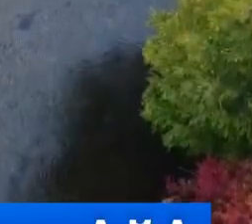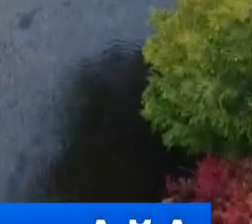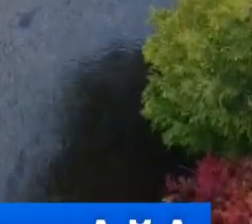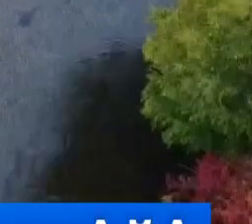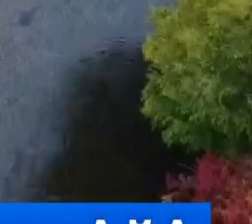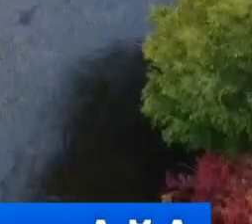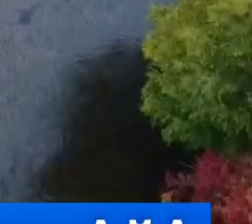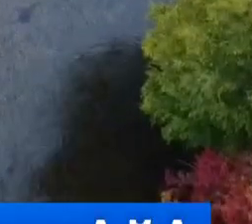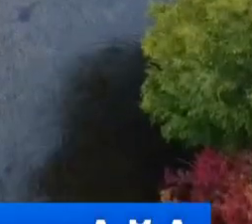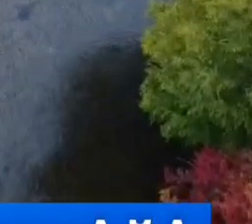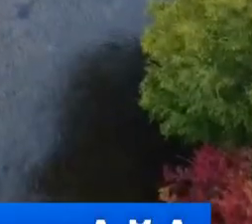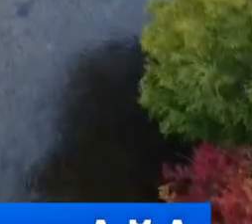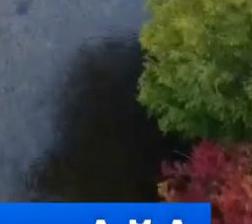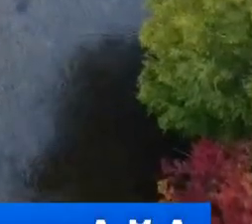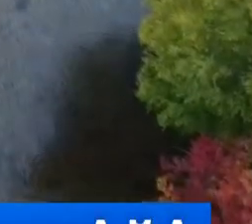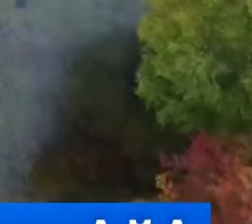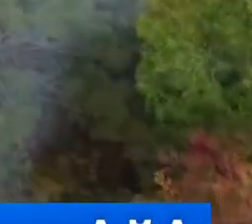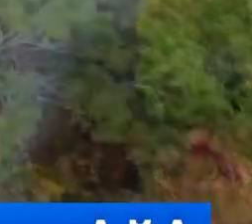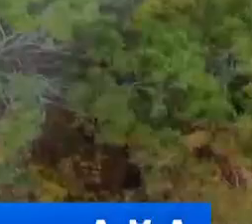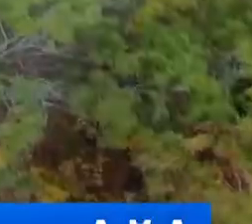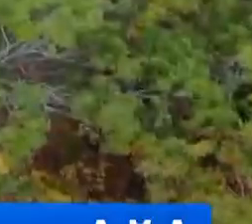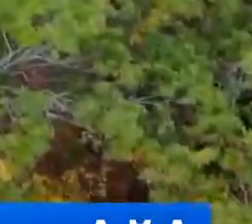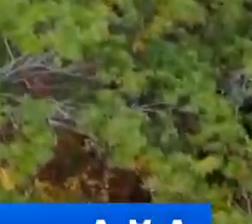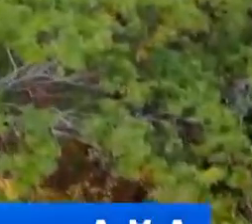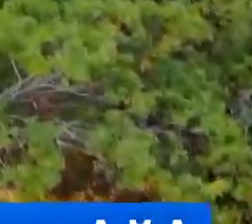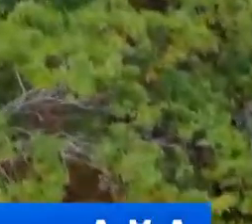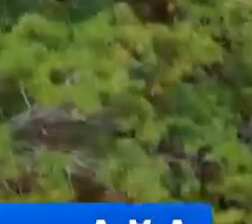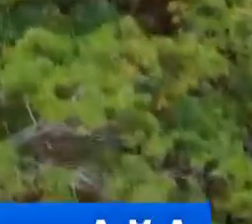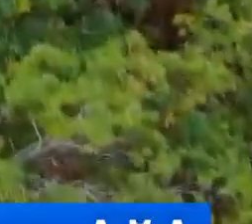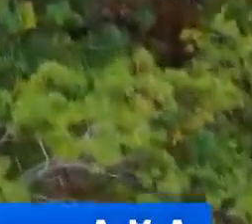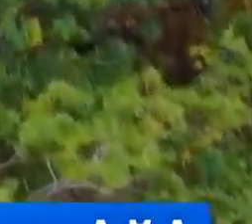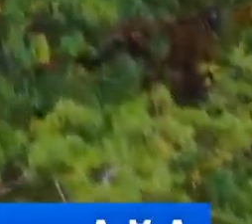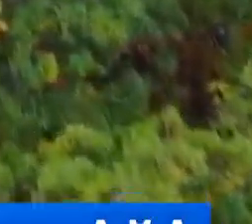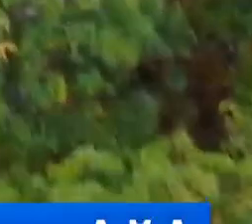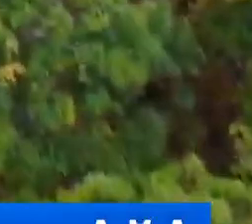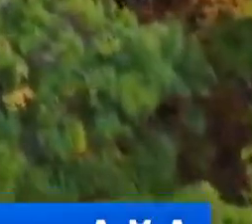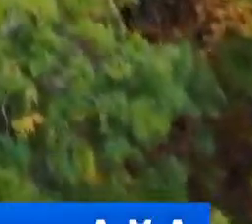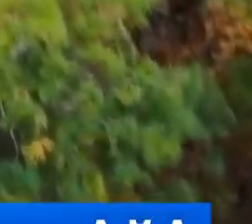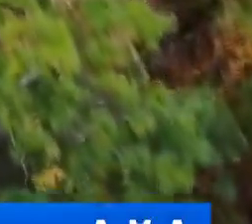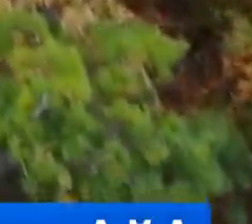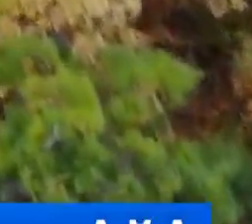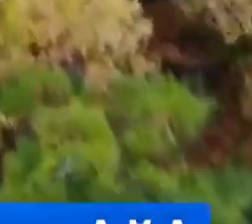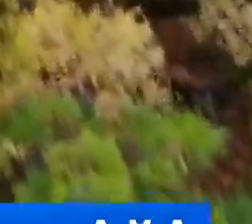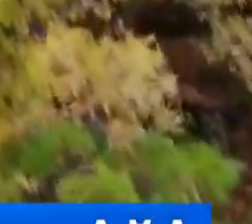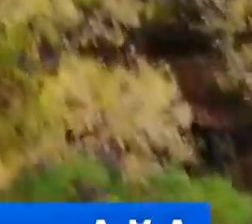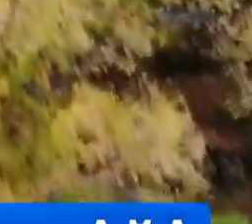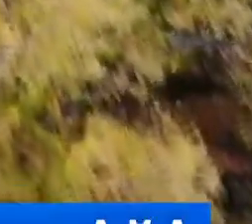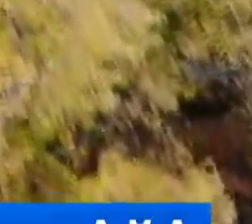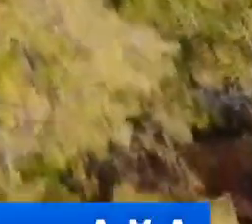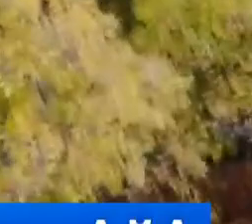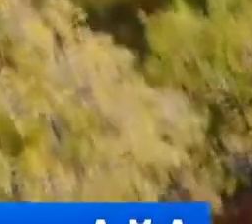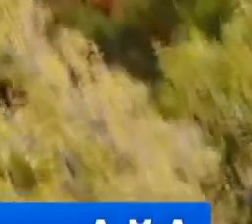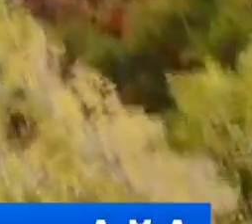o gülerken bile Bozlak hep susmuş Evet Nasıl ki Sevda'yı Gök Ekinler gibi tıklayarak